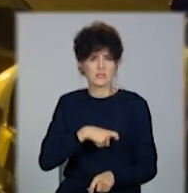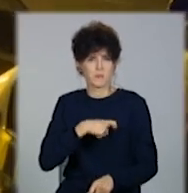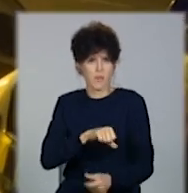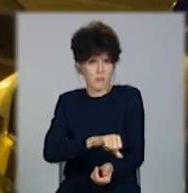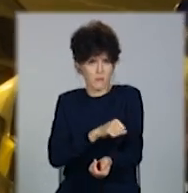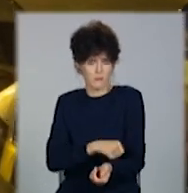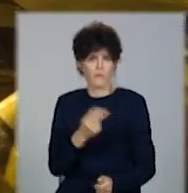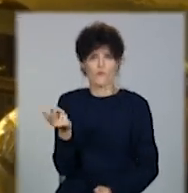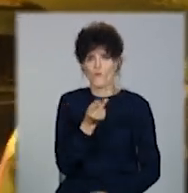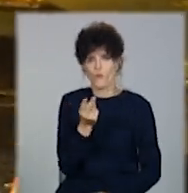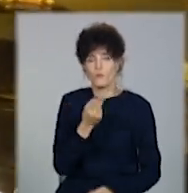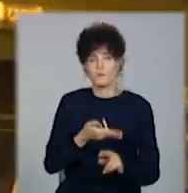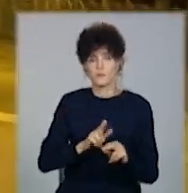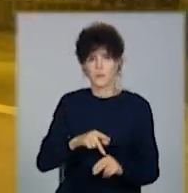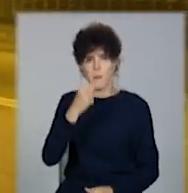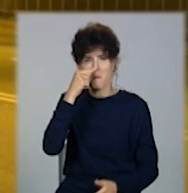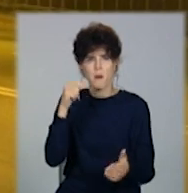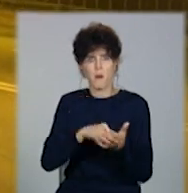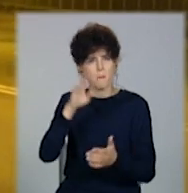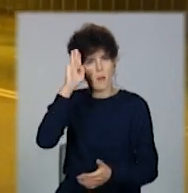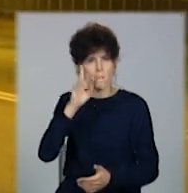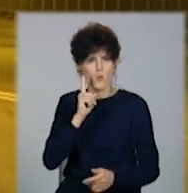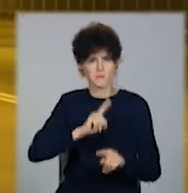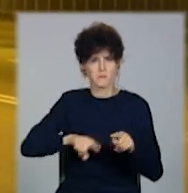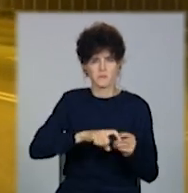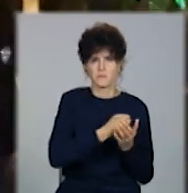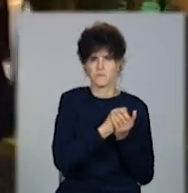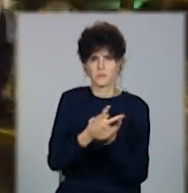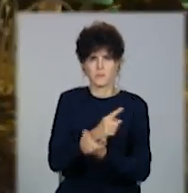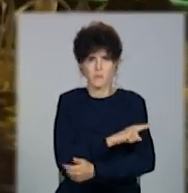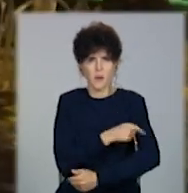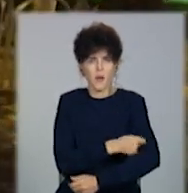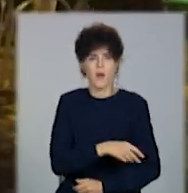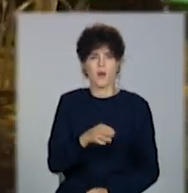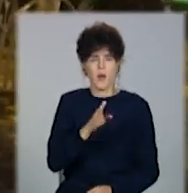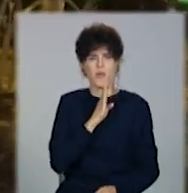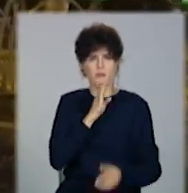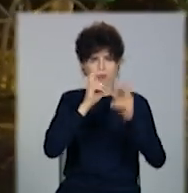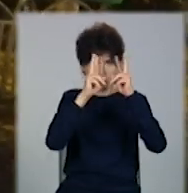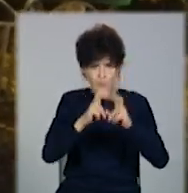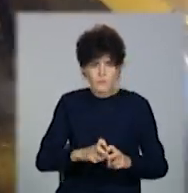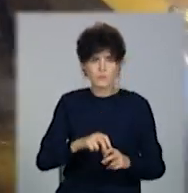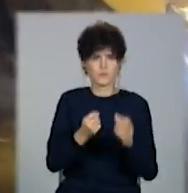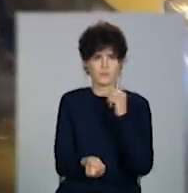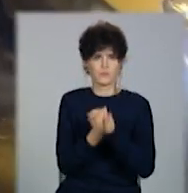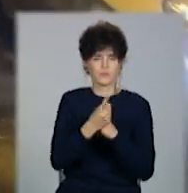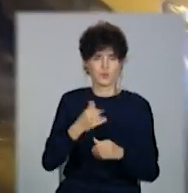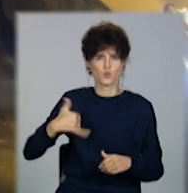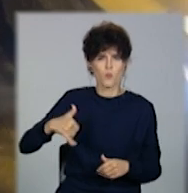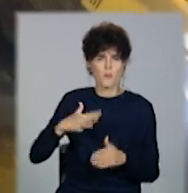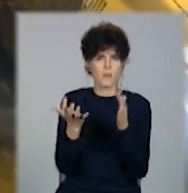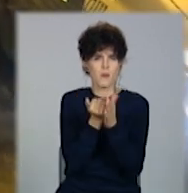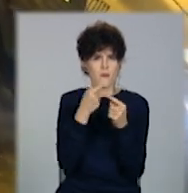наркотиків. Незабаром юнаку стало зле, його ушпиталили, а в дівчини під час обшуку в сумці знайшли згортки з